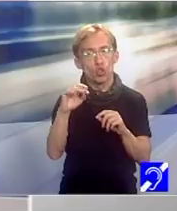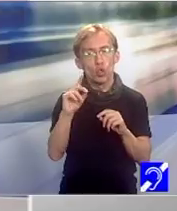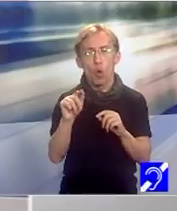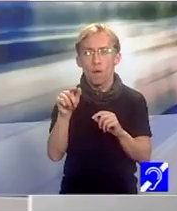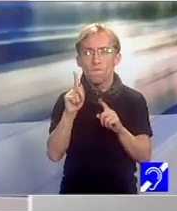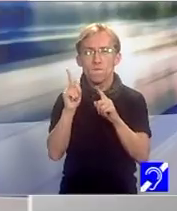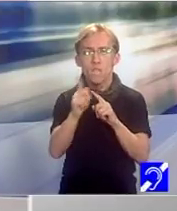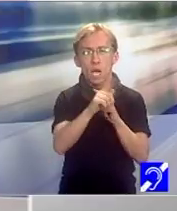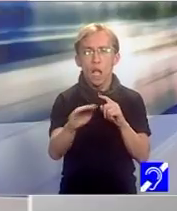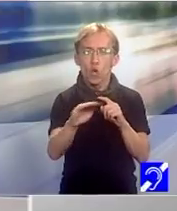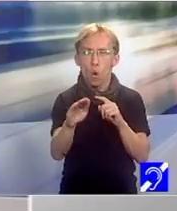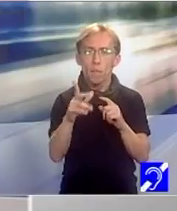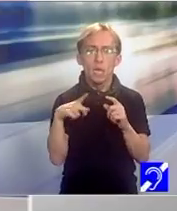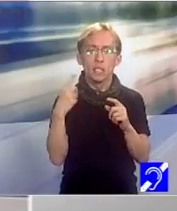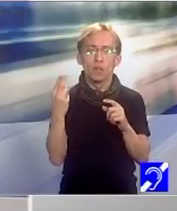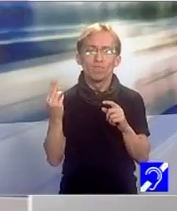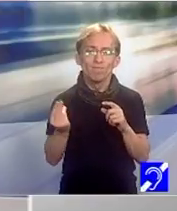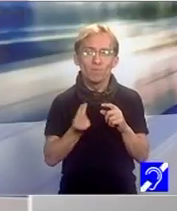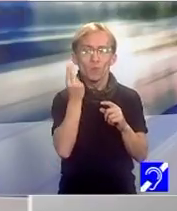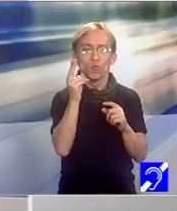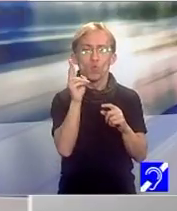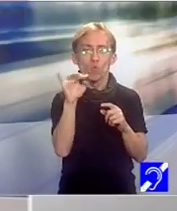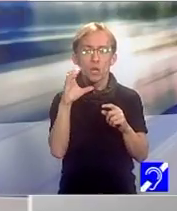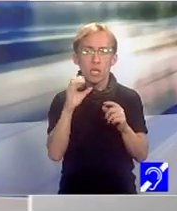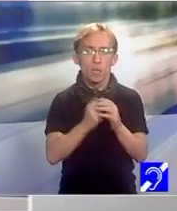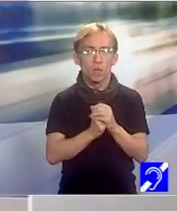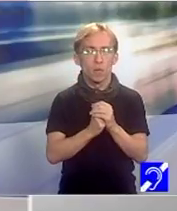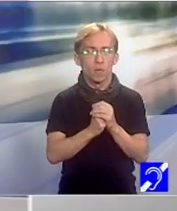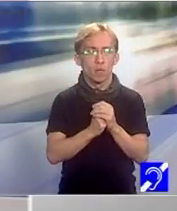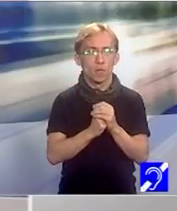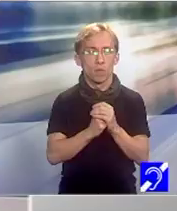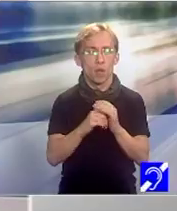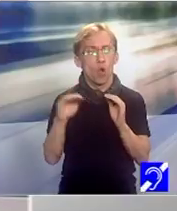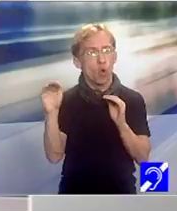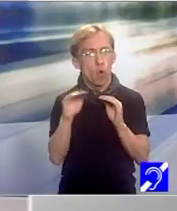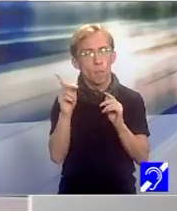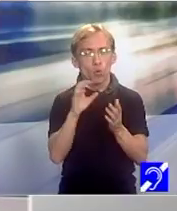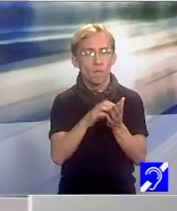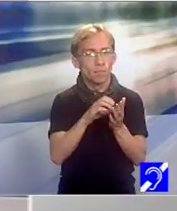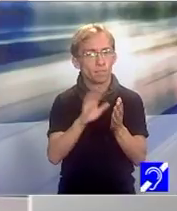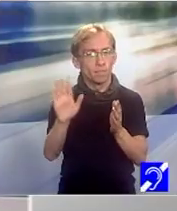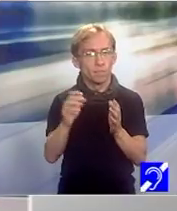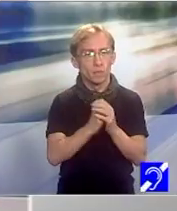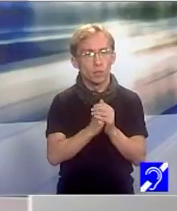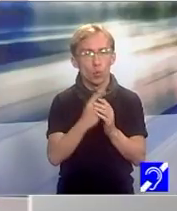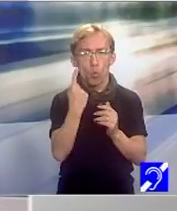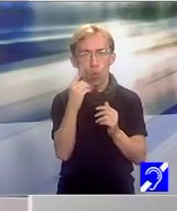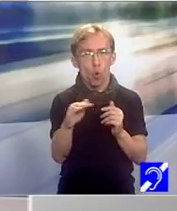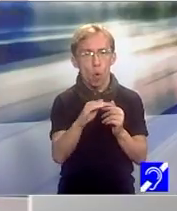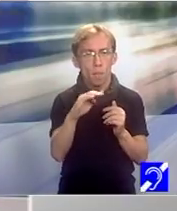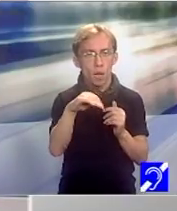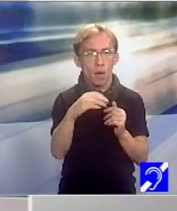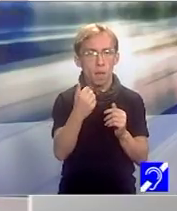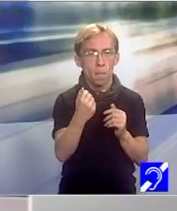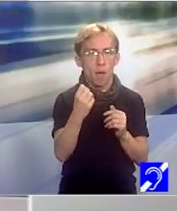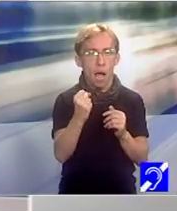se adresează unei mase de consumatori. Copilul nu face parte dintre ele. Un copil cu mastocitoză